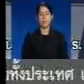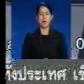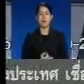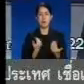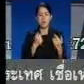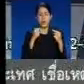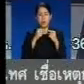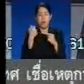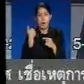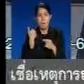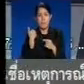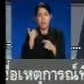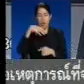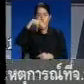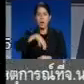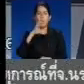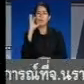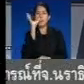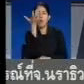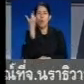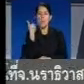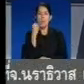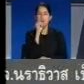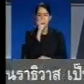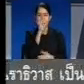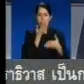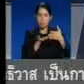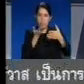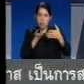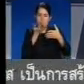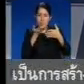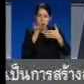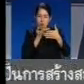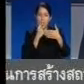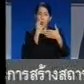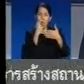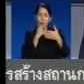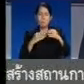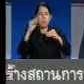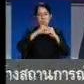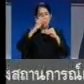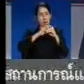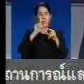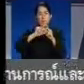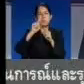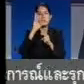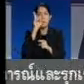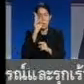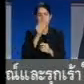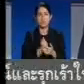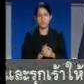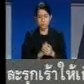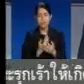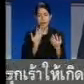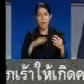การประกาศขององค์การอนามัยโลกที่ยกระดับไข้หวัดใหญ่สายพันธุ์ใหม่เป็นโรคระบาดทั่วโลกทำให้ออสเตรเลียซึ่งเป็นหนึ่งในประเทศที่มีอัตราการเพิ่